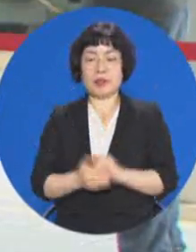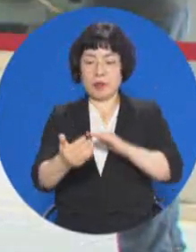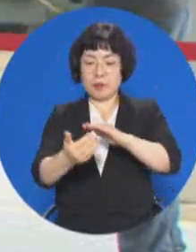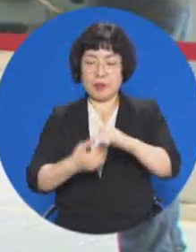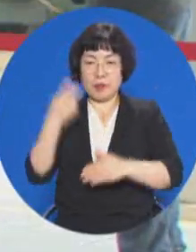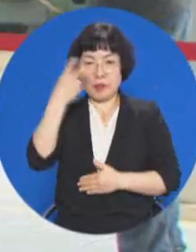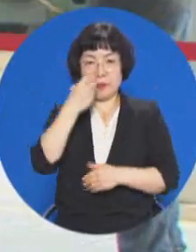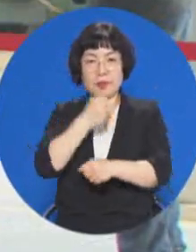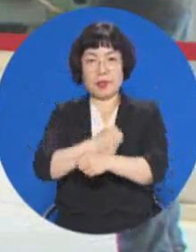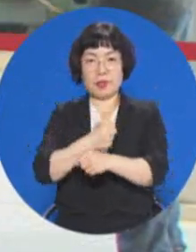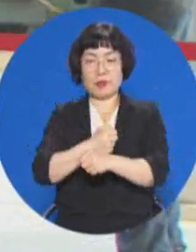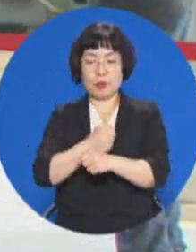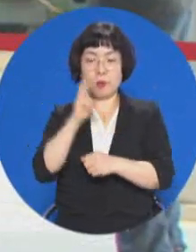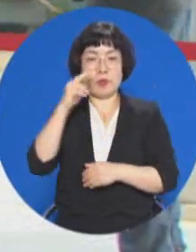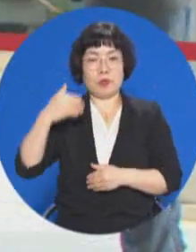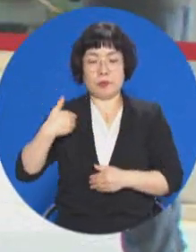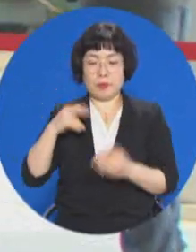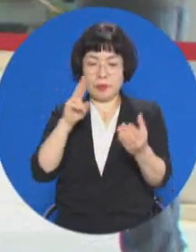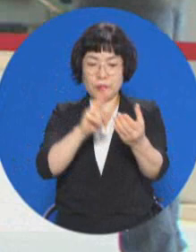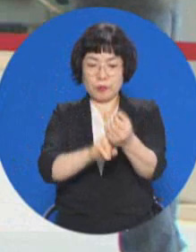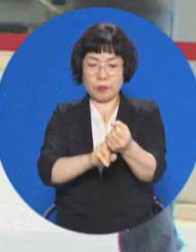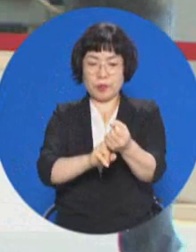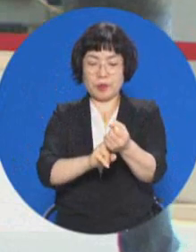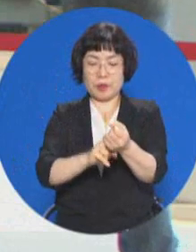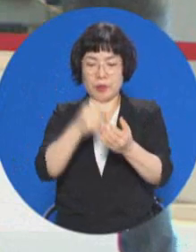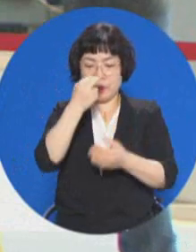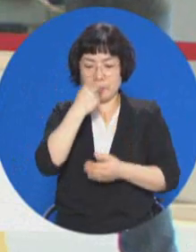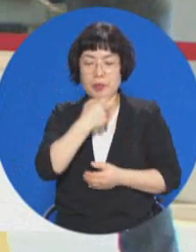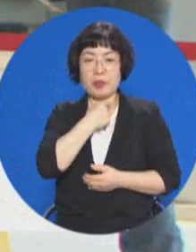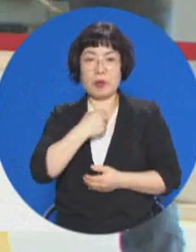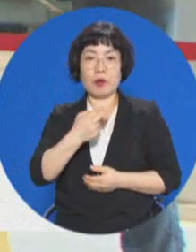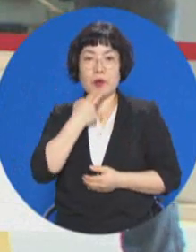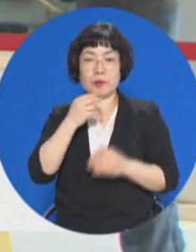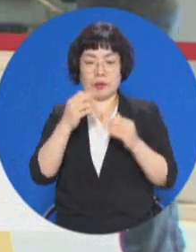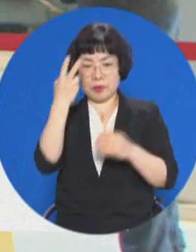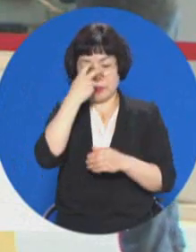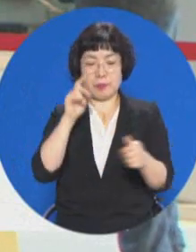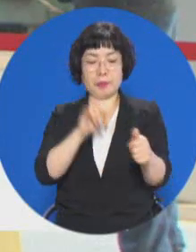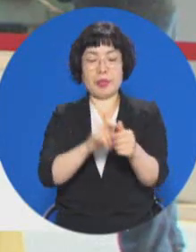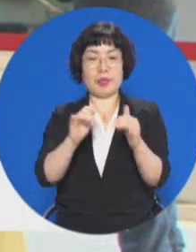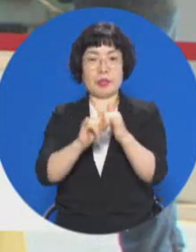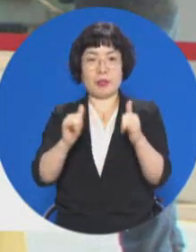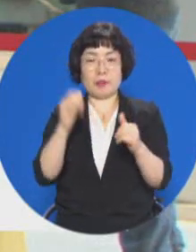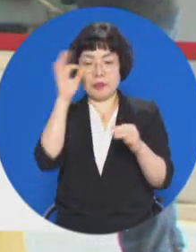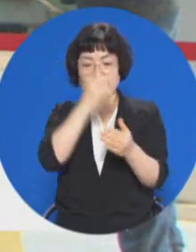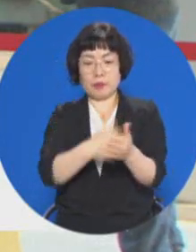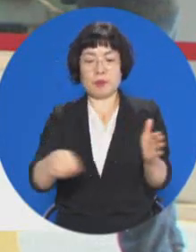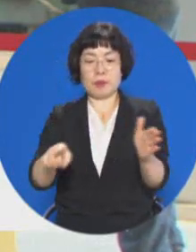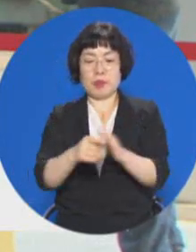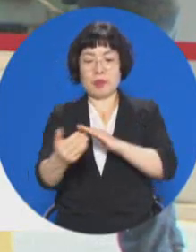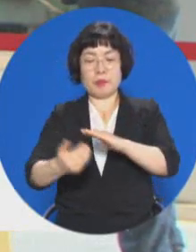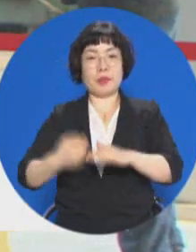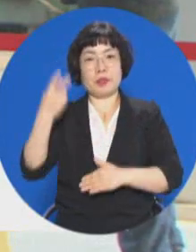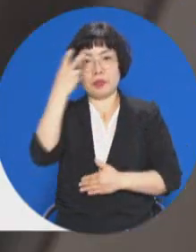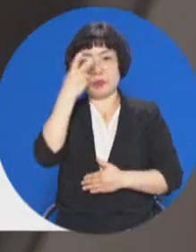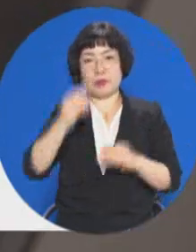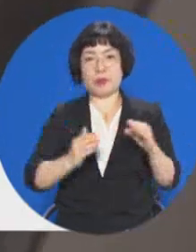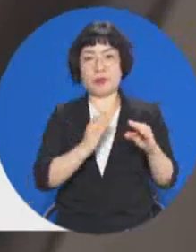선제검사로 인해서 혹시라도 숨어있는 무증상자를 확진자를 찾기 위해서 저희가 선제검사를 하고